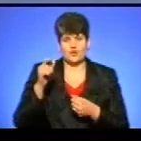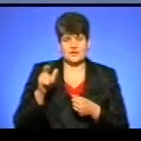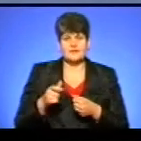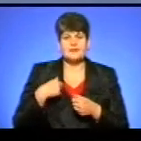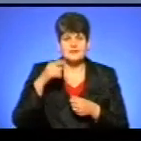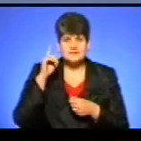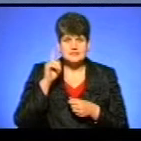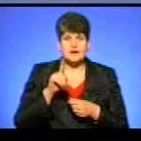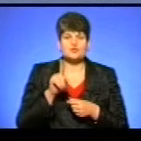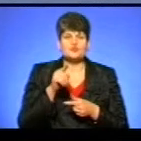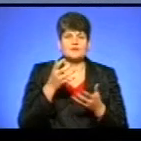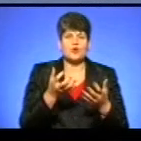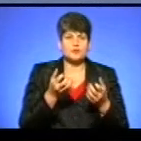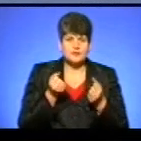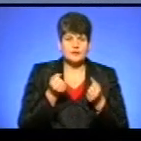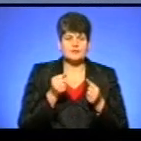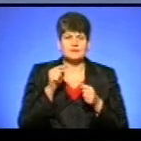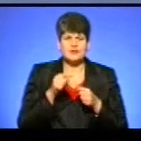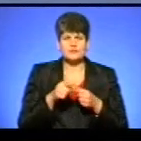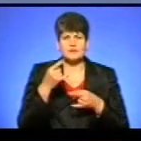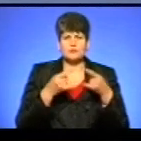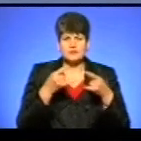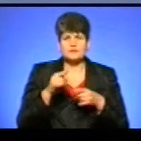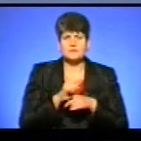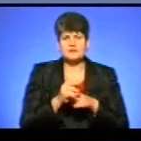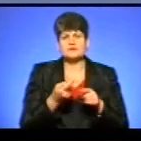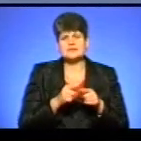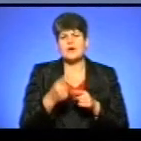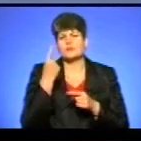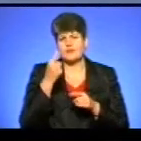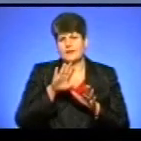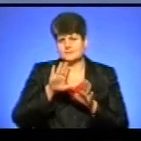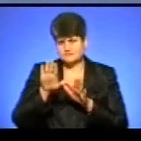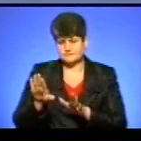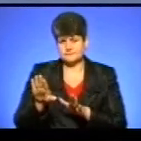що вони мають і що вони отримують. То, що вони по телевізору брешуть, то одне.